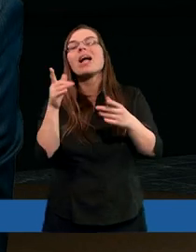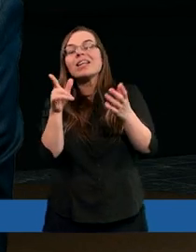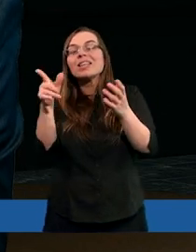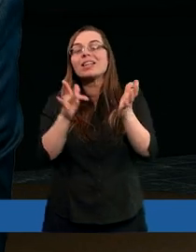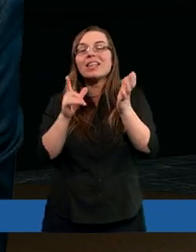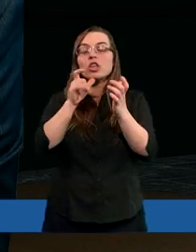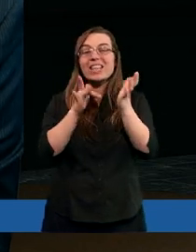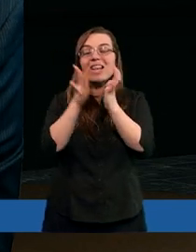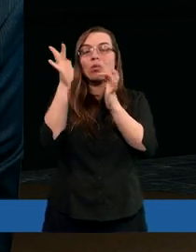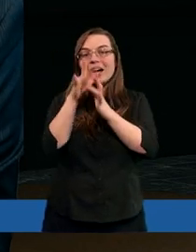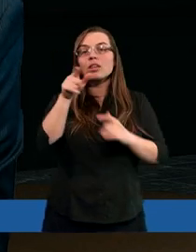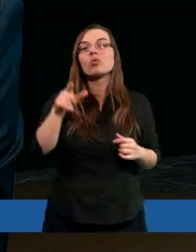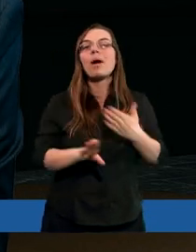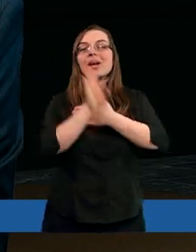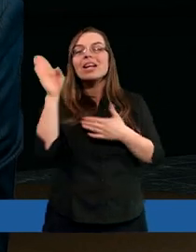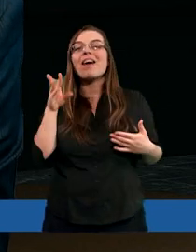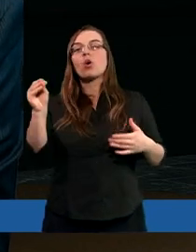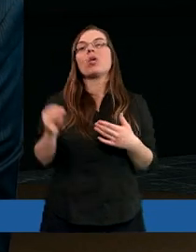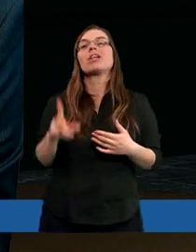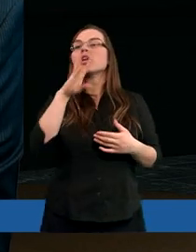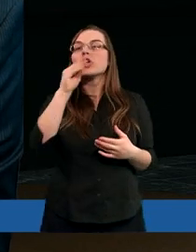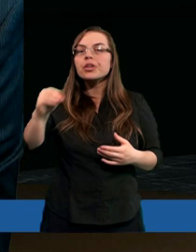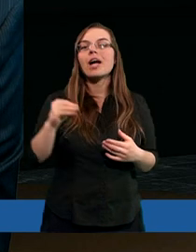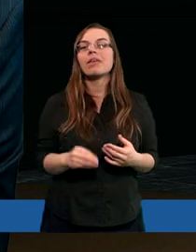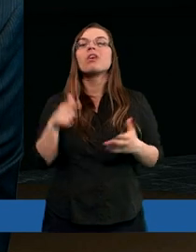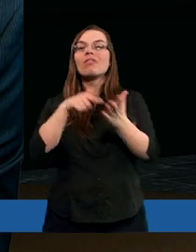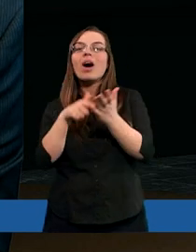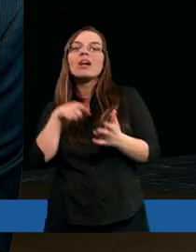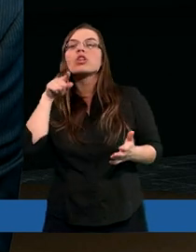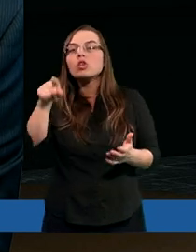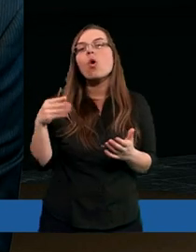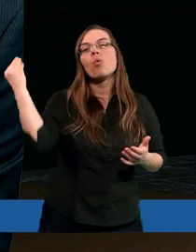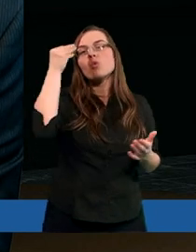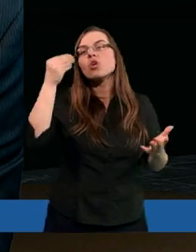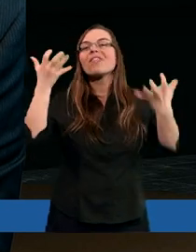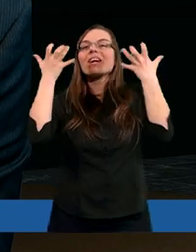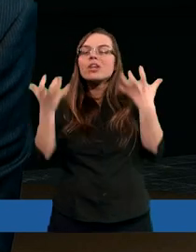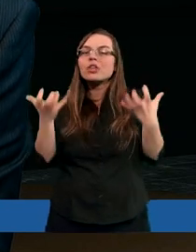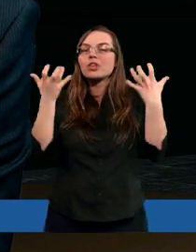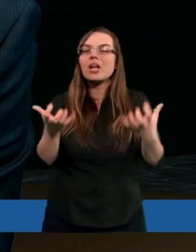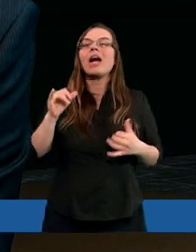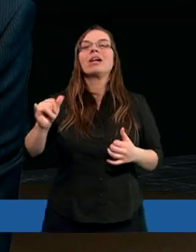Życie Jezusa, autorstwo Len White, że właśnie uczniowie chcieli